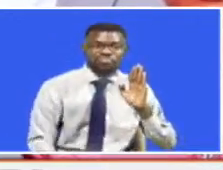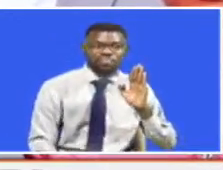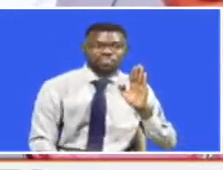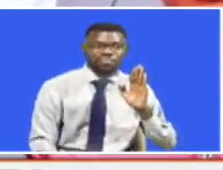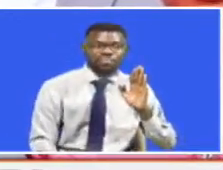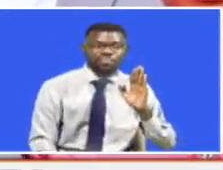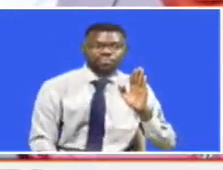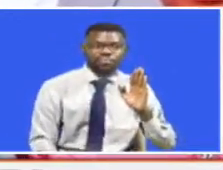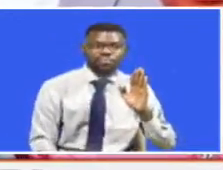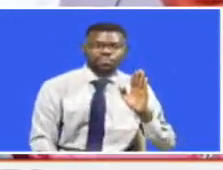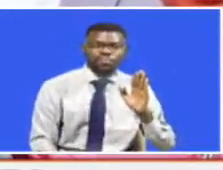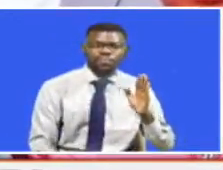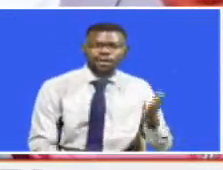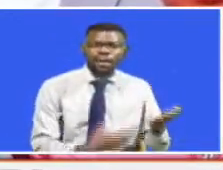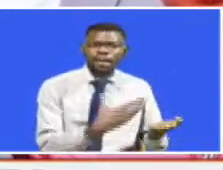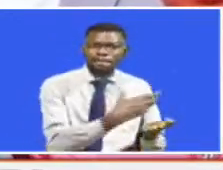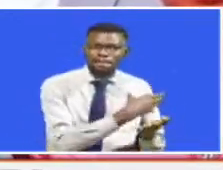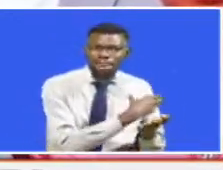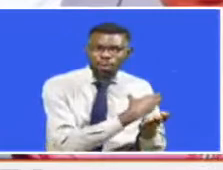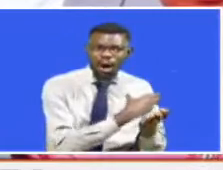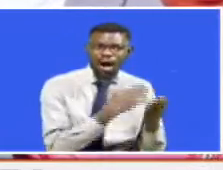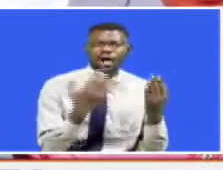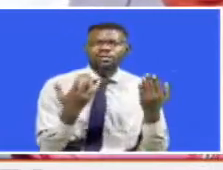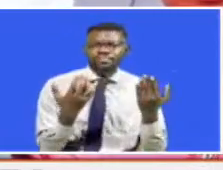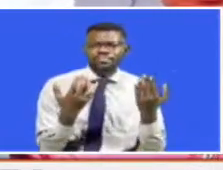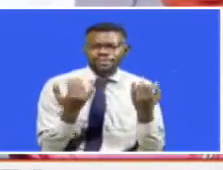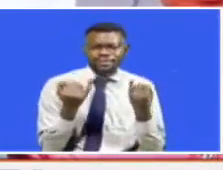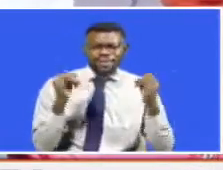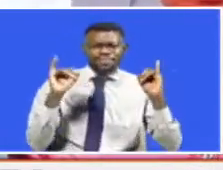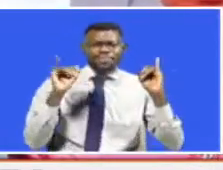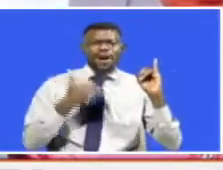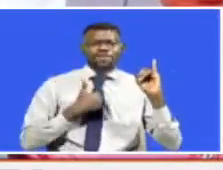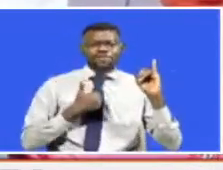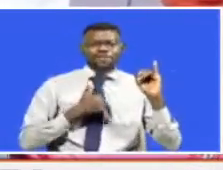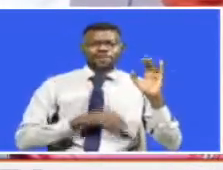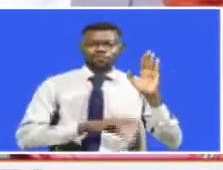The sovereignty powers that we have been given by that chapter,